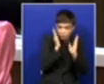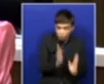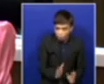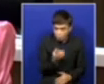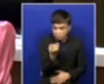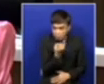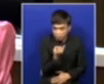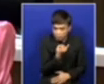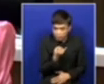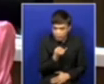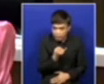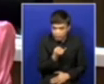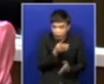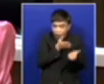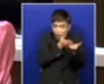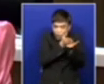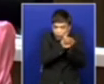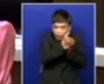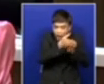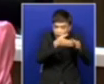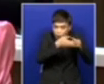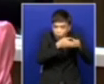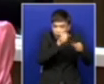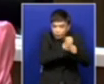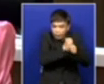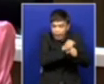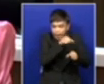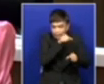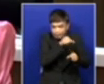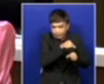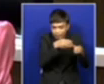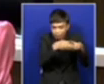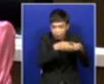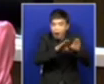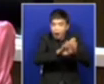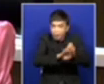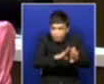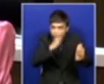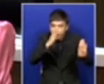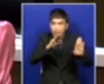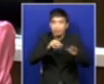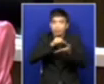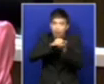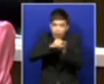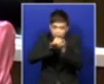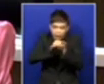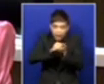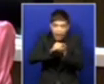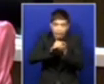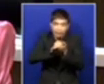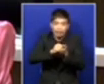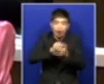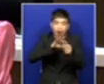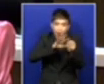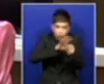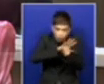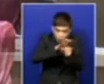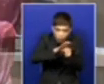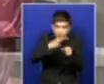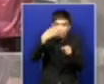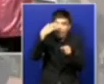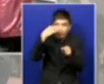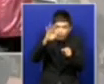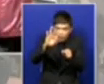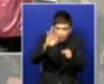นครับผมไม่บอกหน่วยงานไหนครับฝ่ายค้านรวบรวมไว้ครับเปิดบริการตรวจโควิดฟรีหน้าโรงพยาบาลอากาศร้อนจะตาย